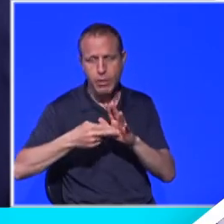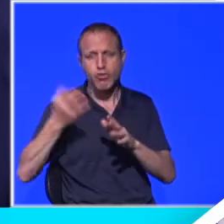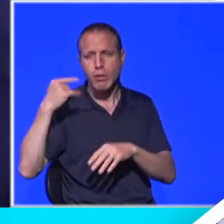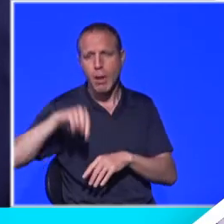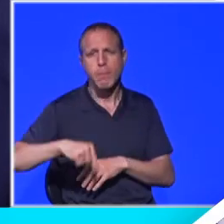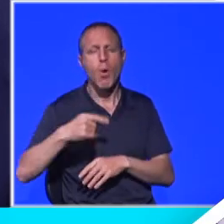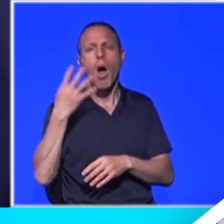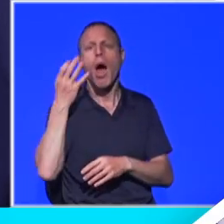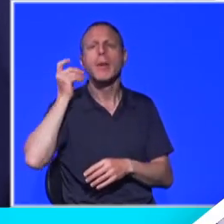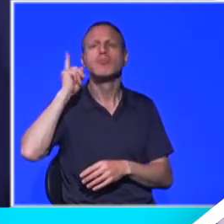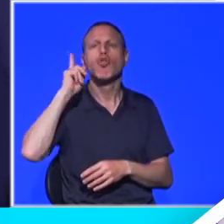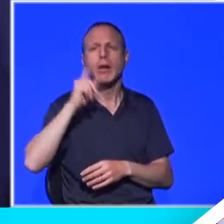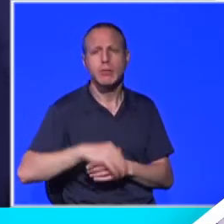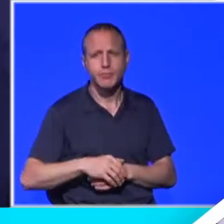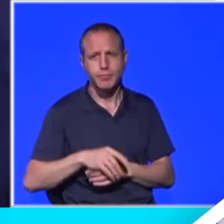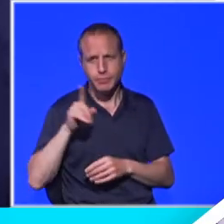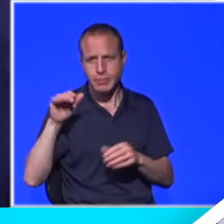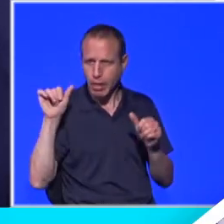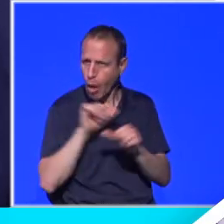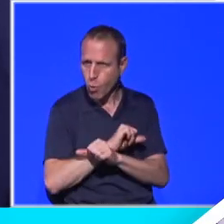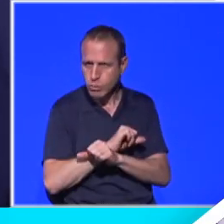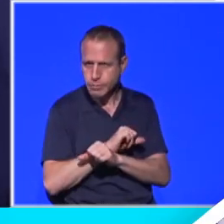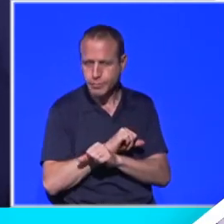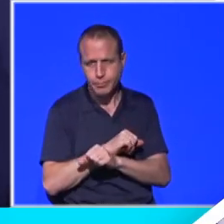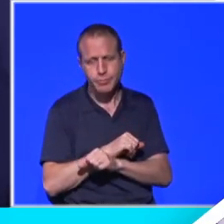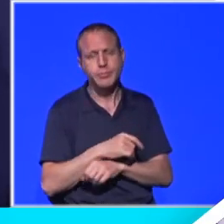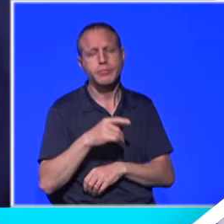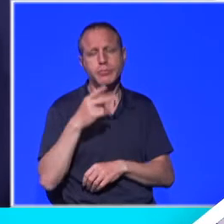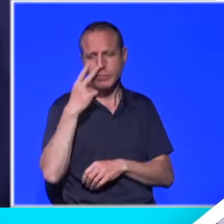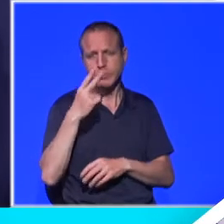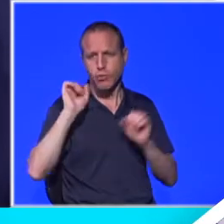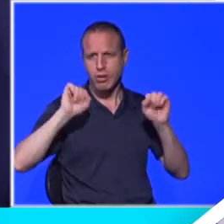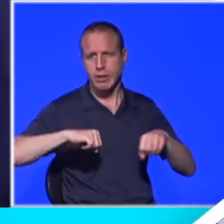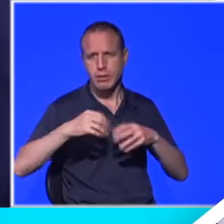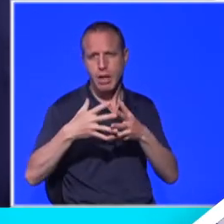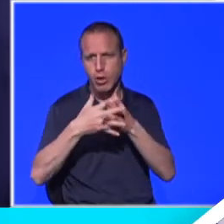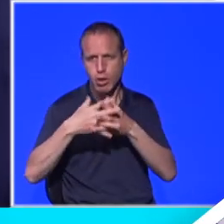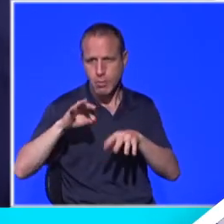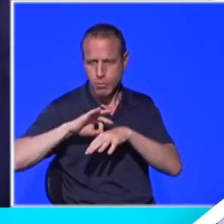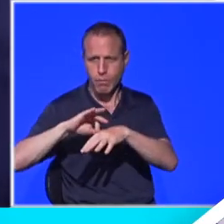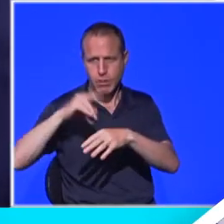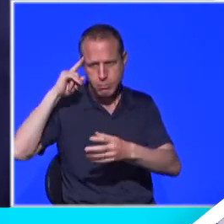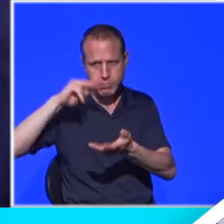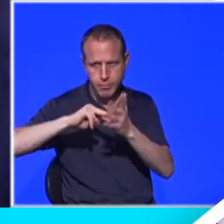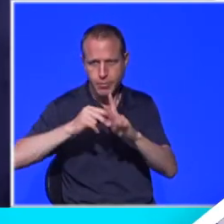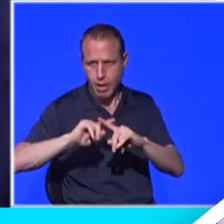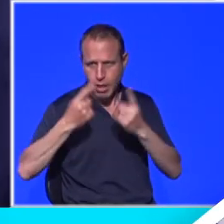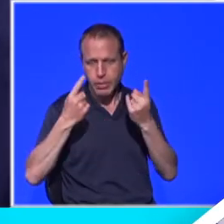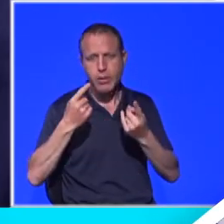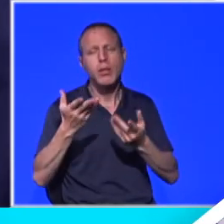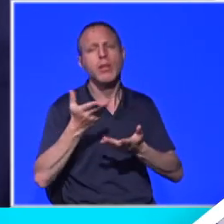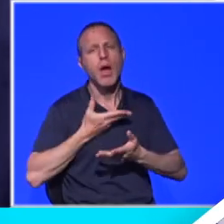במשך 40 שנה היא טעות, שנראה שנשיא ארצות הברית מוביל מדיניות אחרת לגמרי,